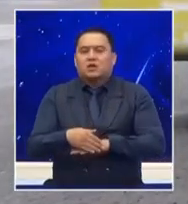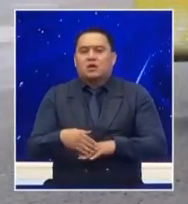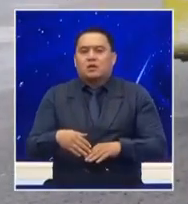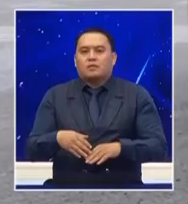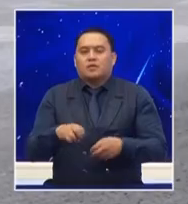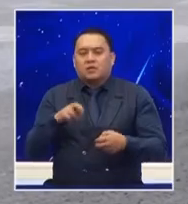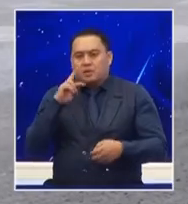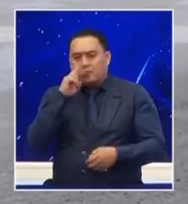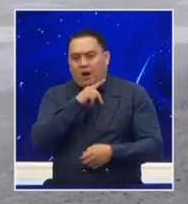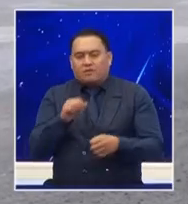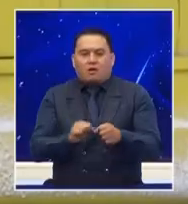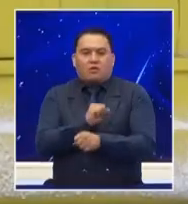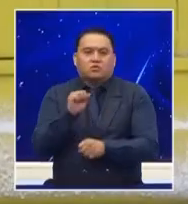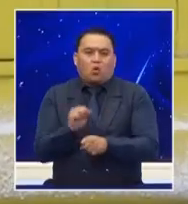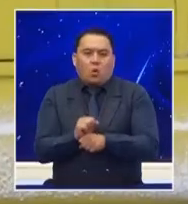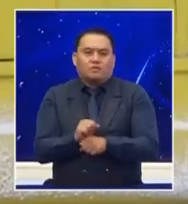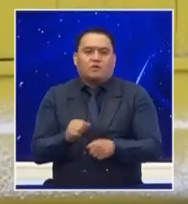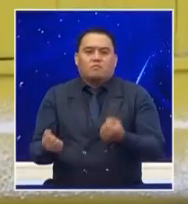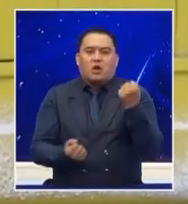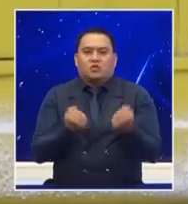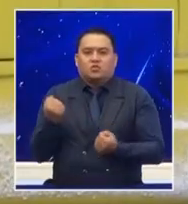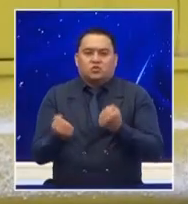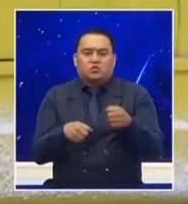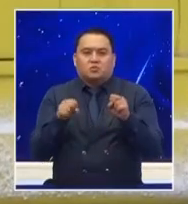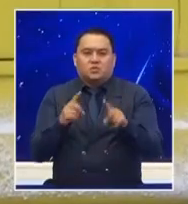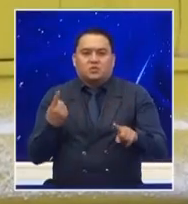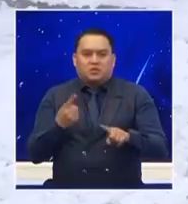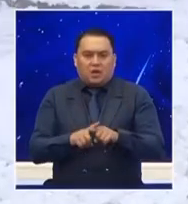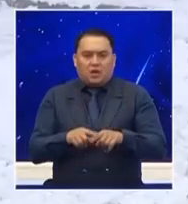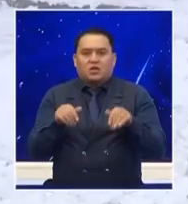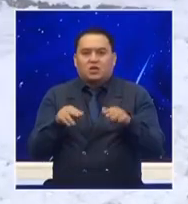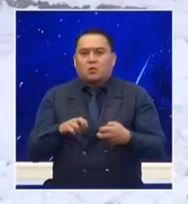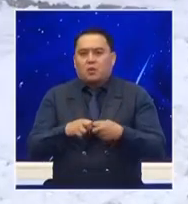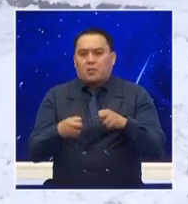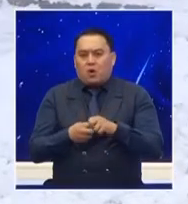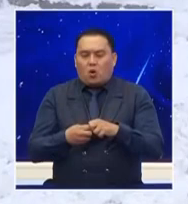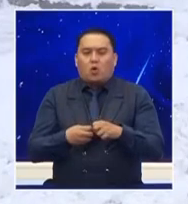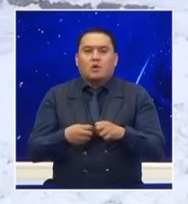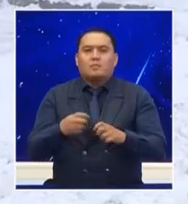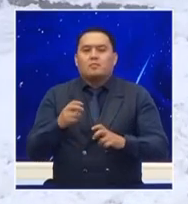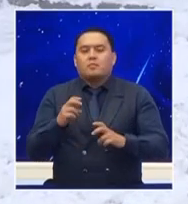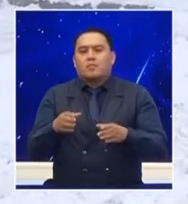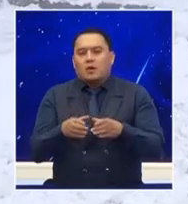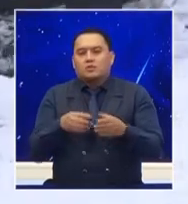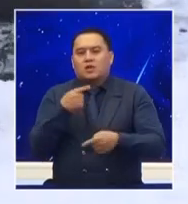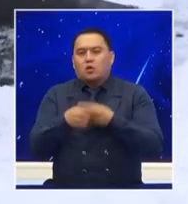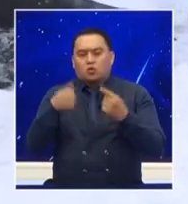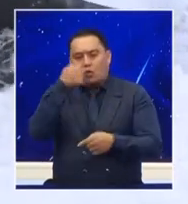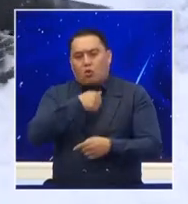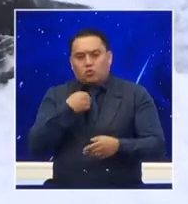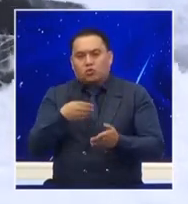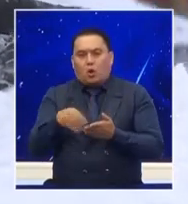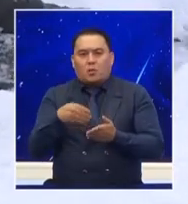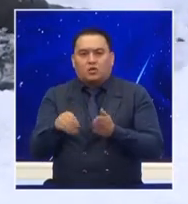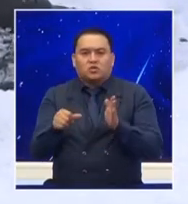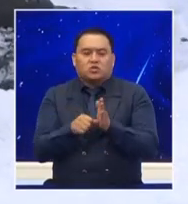становятся неправильно припаркованные автомобили, а также габариты спецтехники. Для решения этой проблемы коммунальные предприятия на следующий год намерены